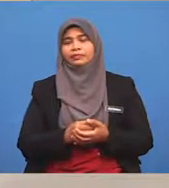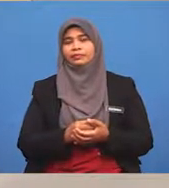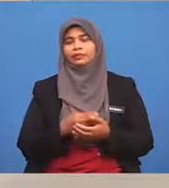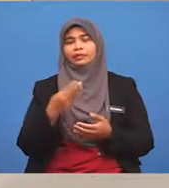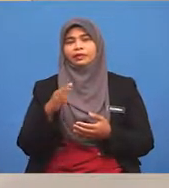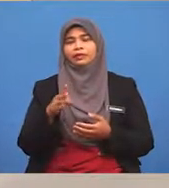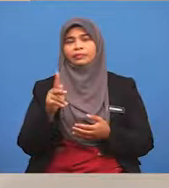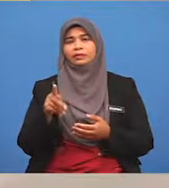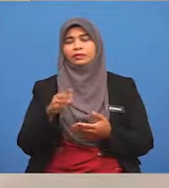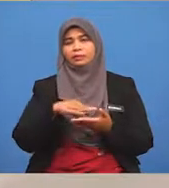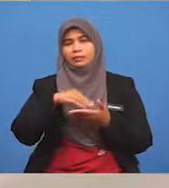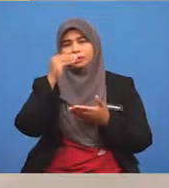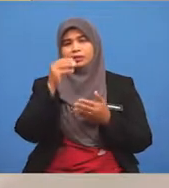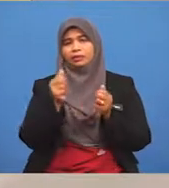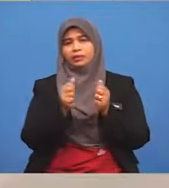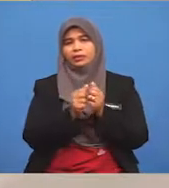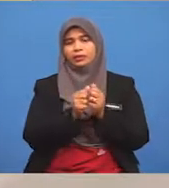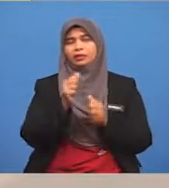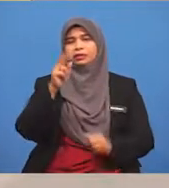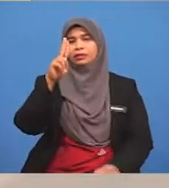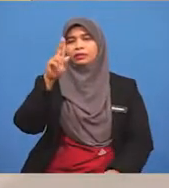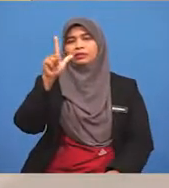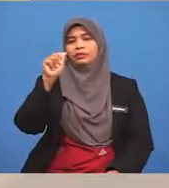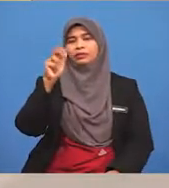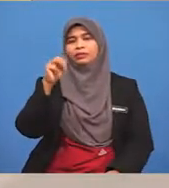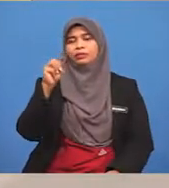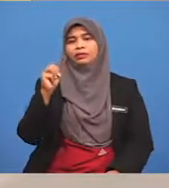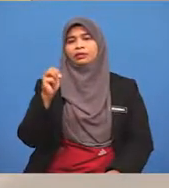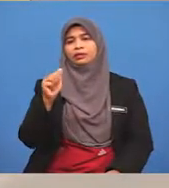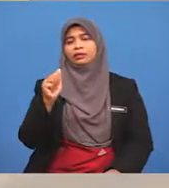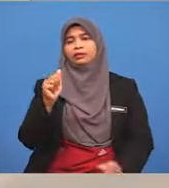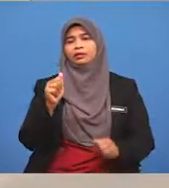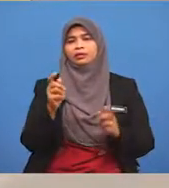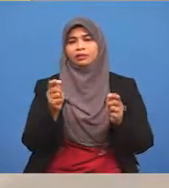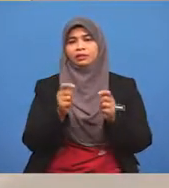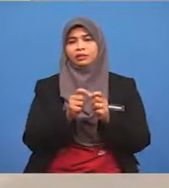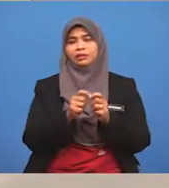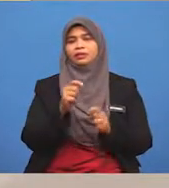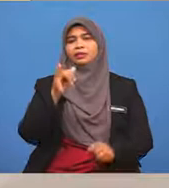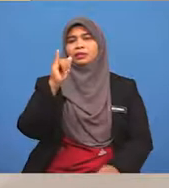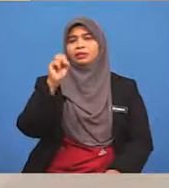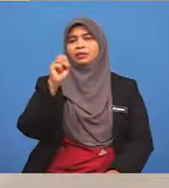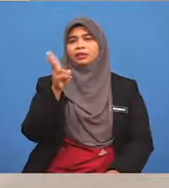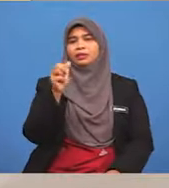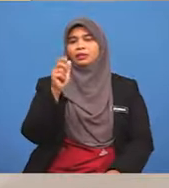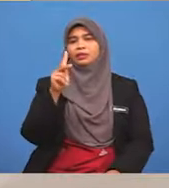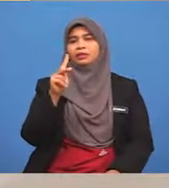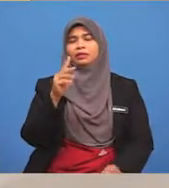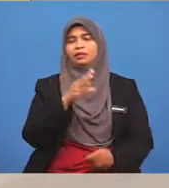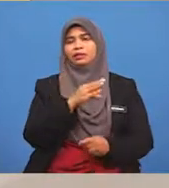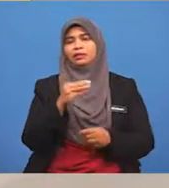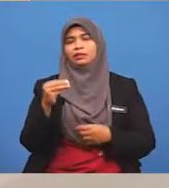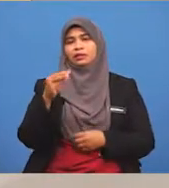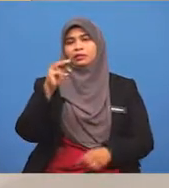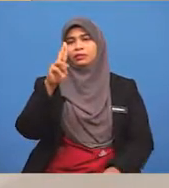Beliau pernah berguru dengan ulama terkenal seperti Ishaq bin Rahawih dan Muhammad